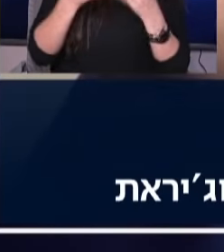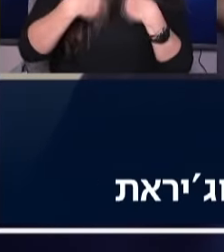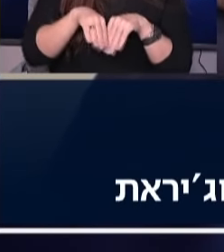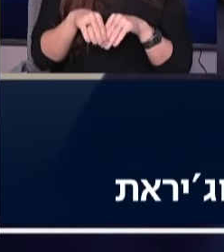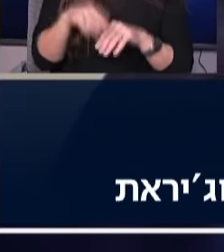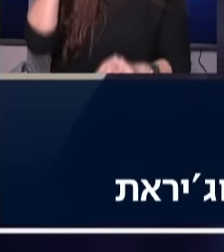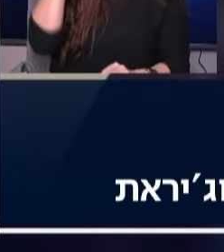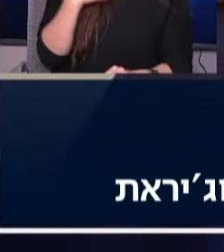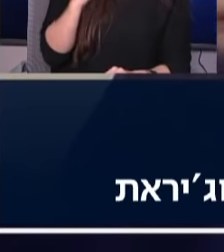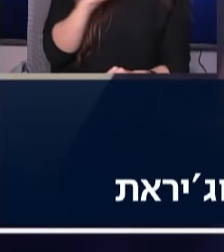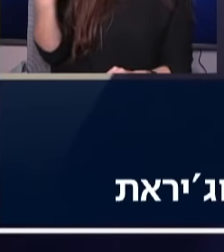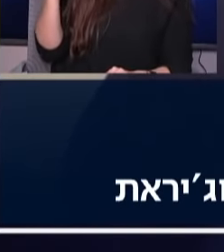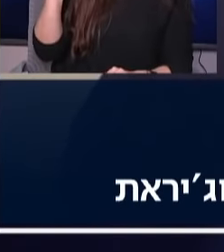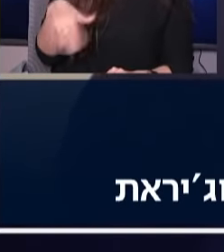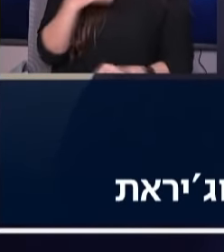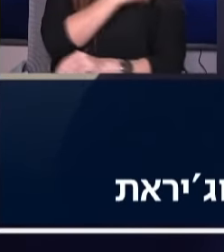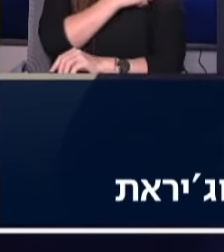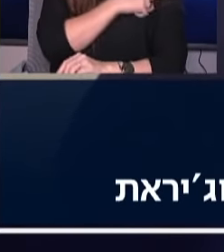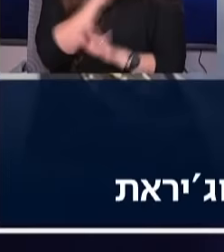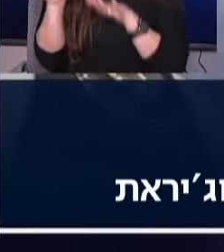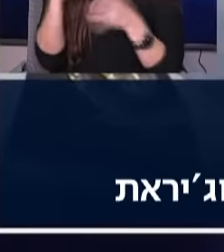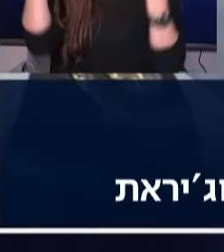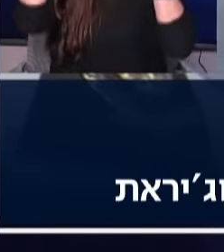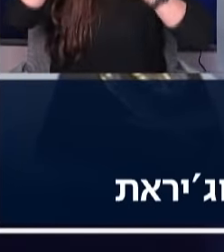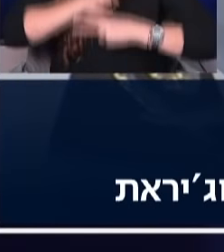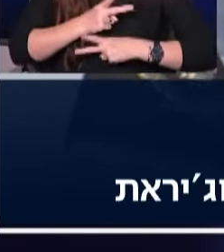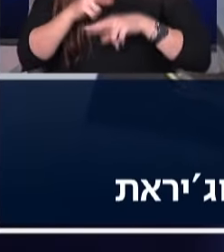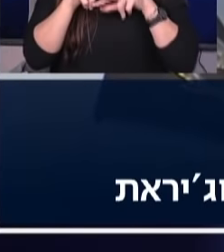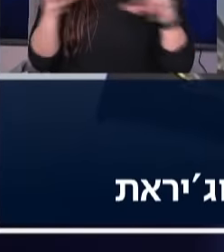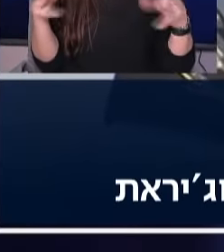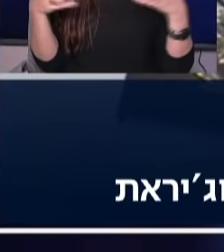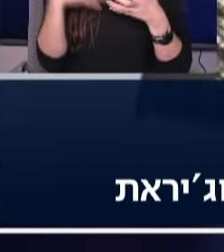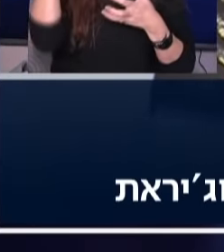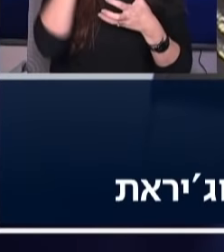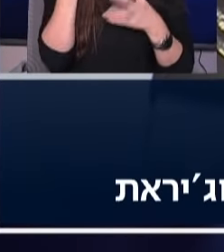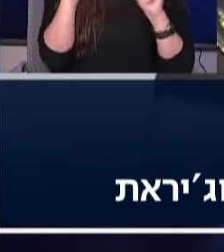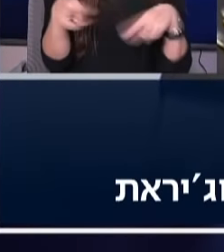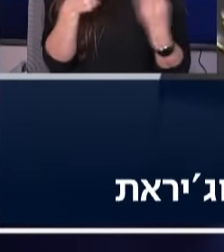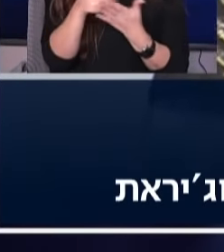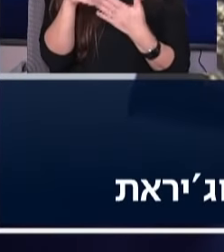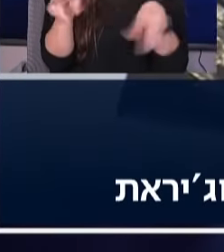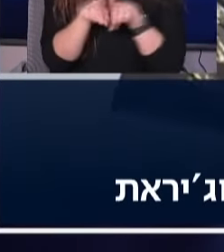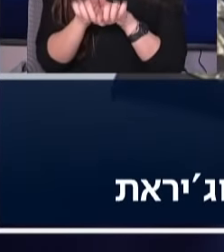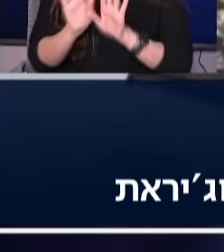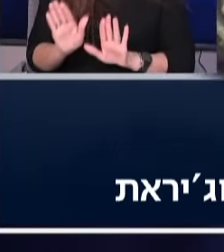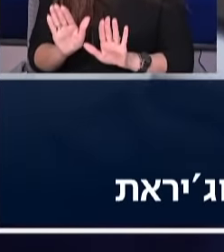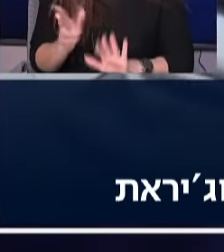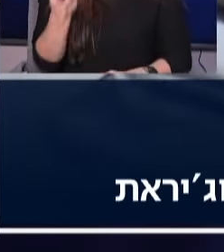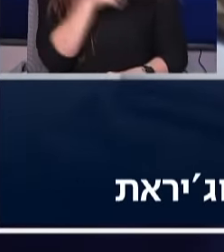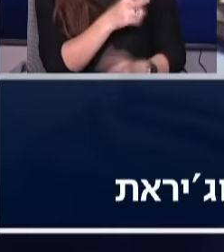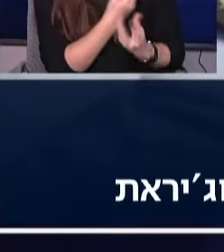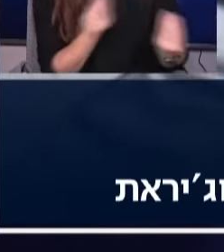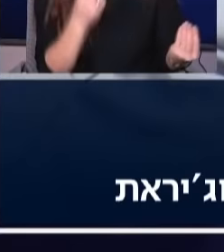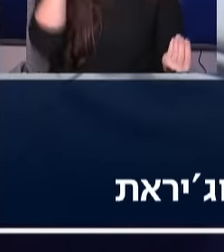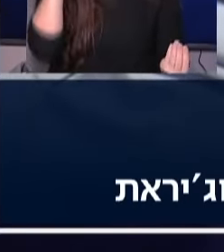שמצד אחד, גם בצמרת המשטרה והממשלה מבינים שהמצב בחברה הערבית לא יכול להימשך כפי שהוא. מצד שני, יש גם הרבה מאוד אבות ואימהות